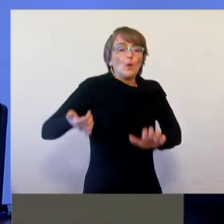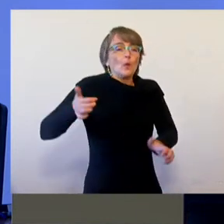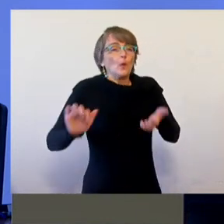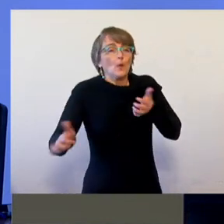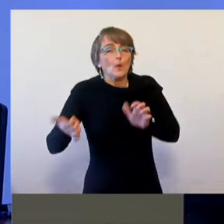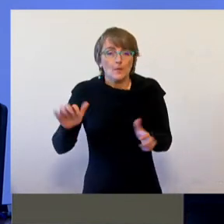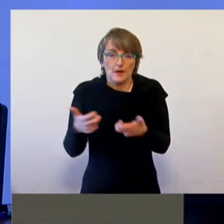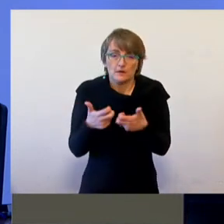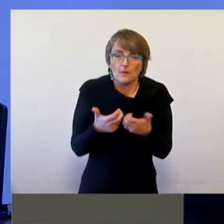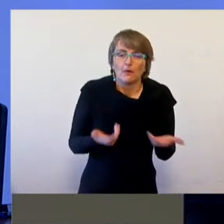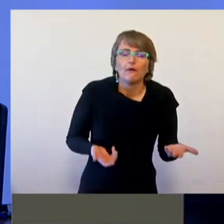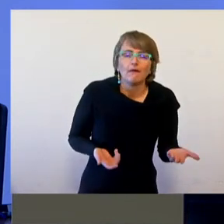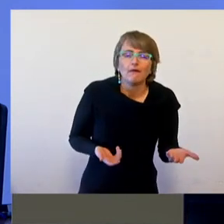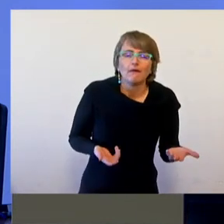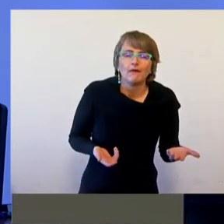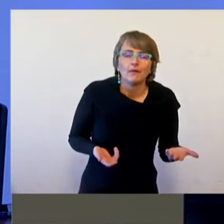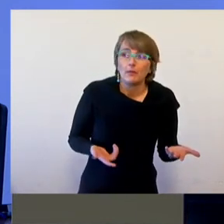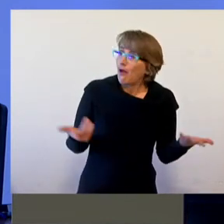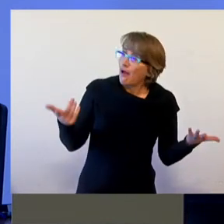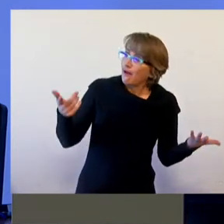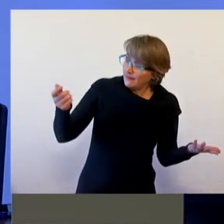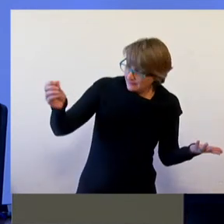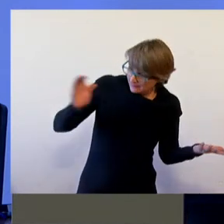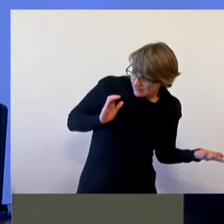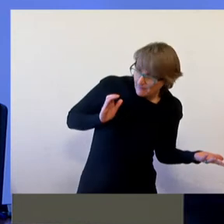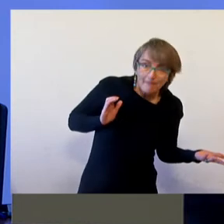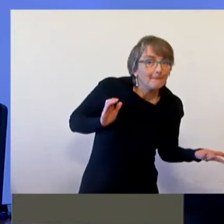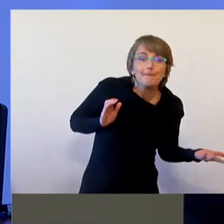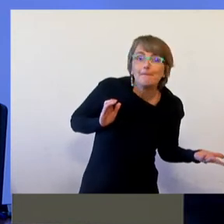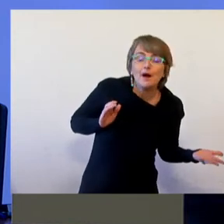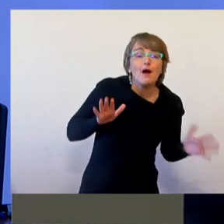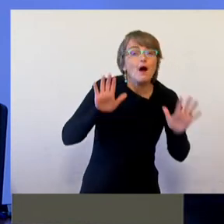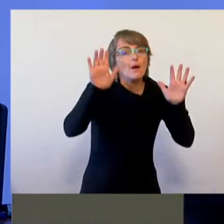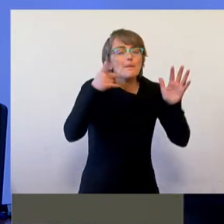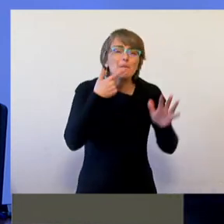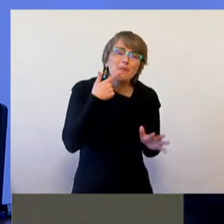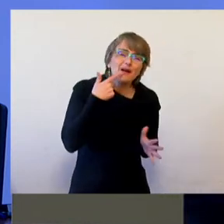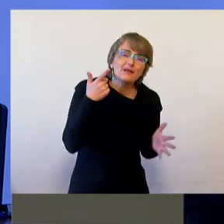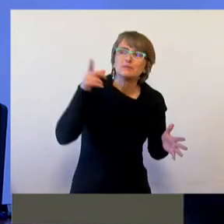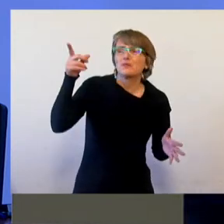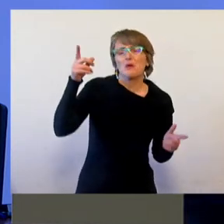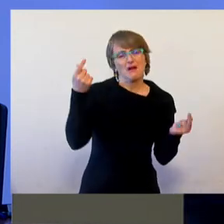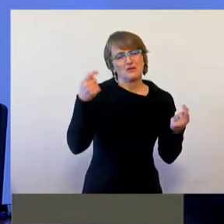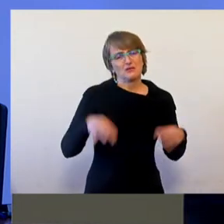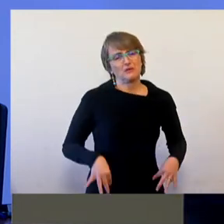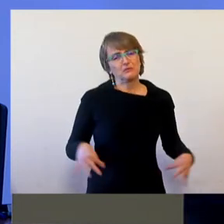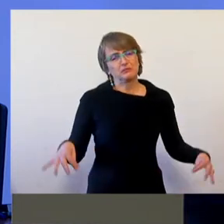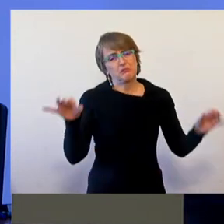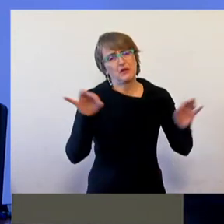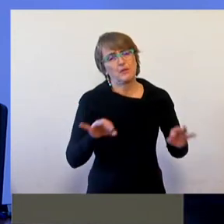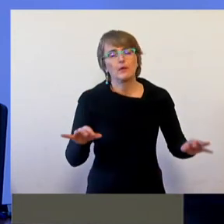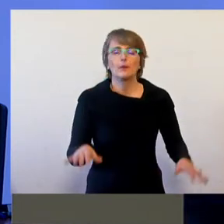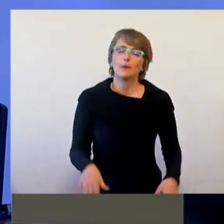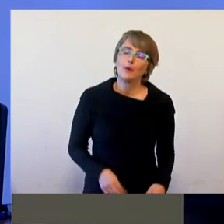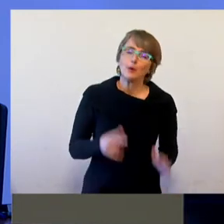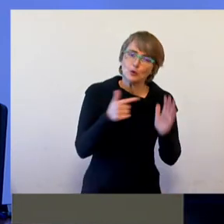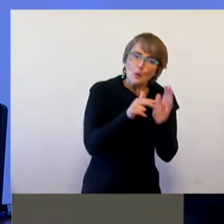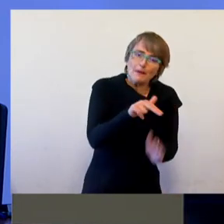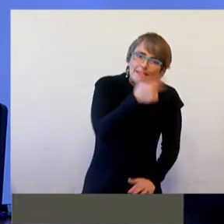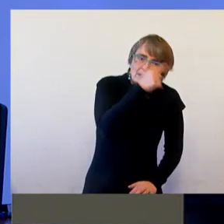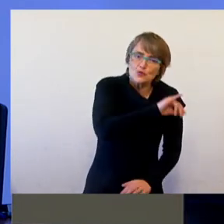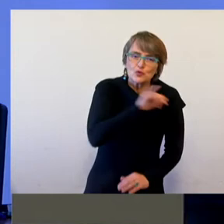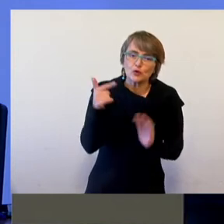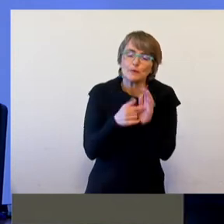comme celle-là. Et qu'on ne me dise pas, il n'y a pas d'argent. Parce que quand, entre 2013 et 2019, vous